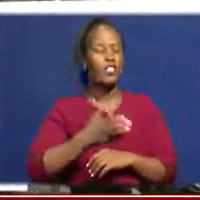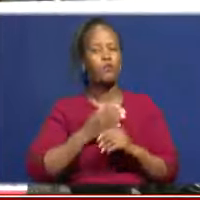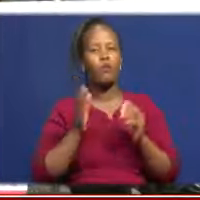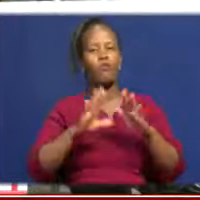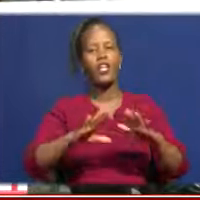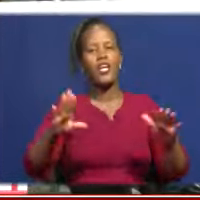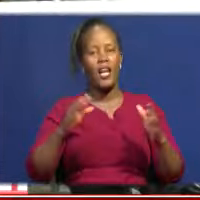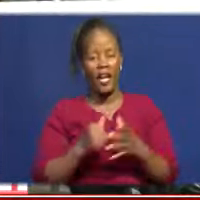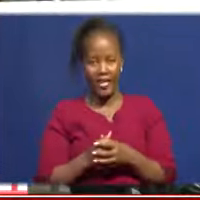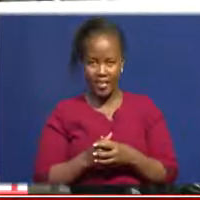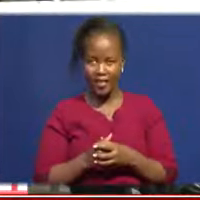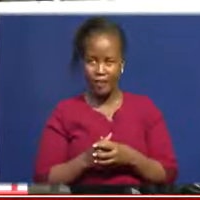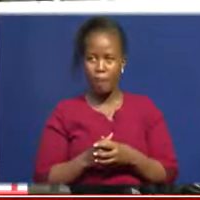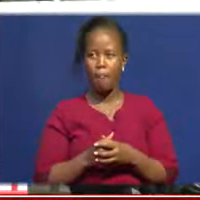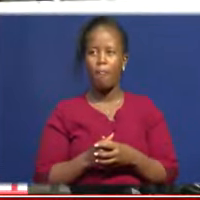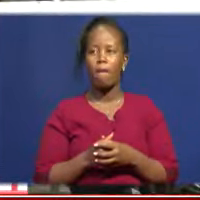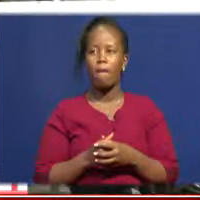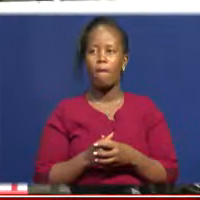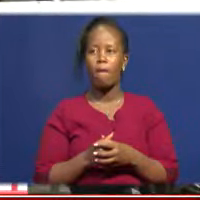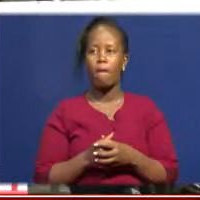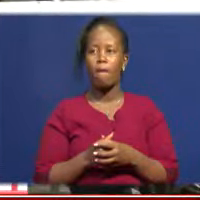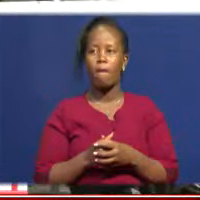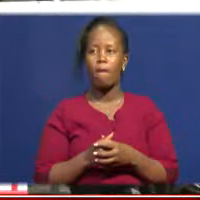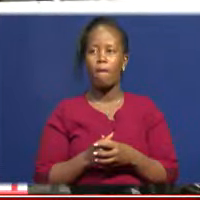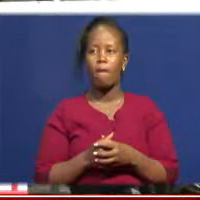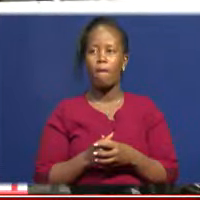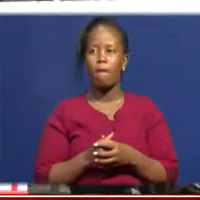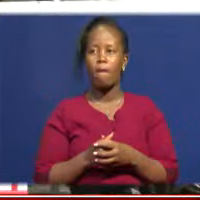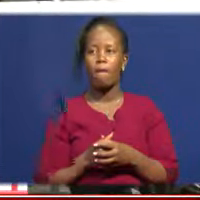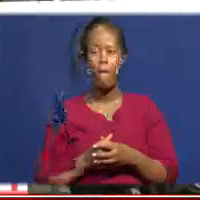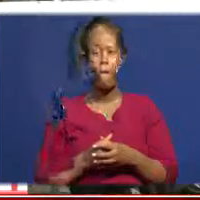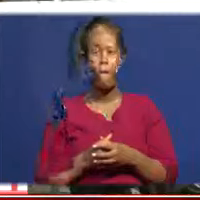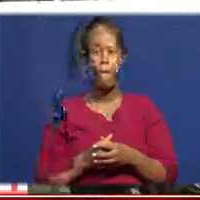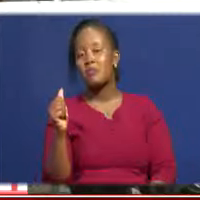hapa kwa MCA